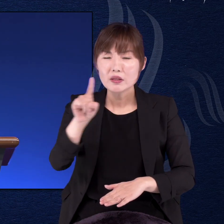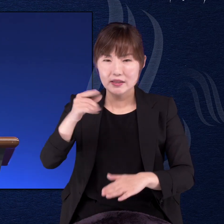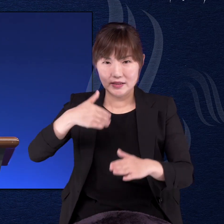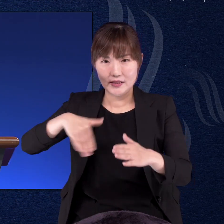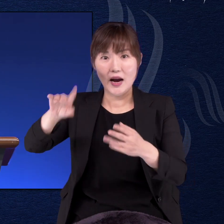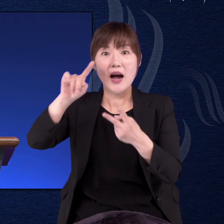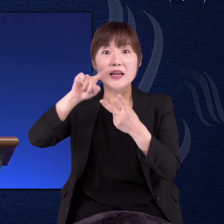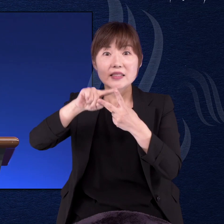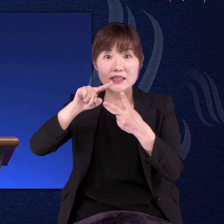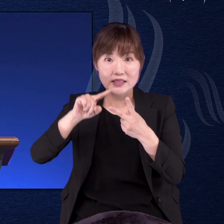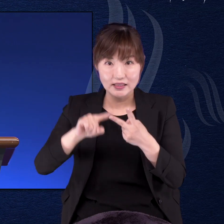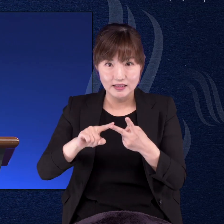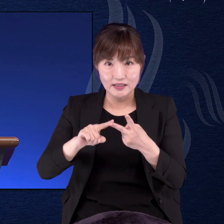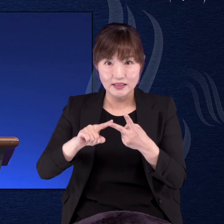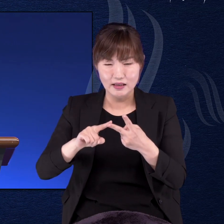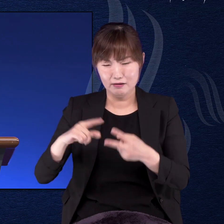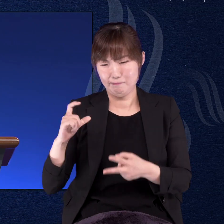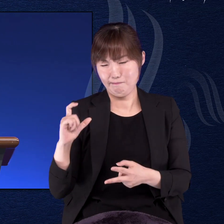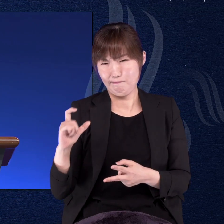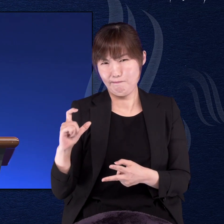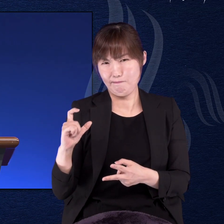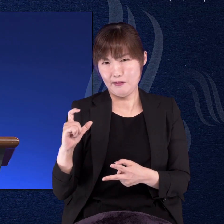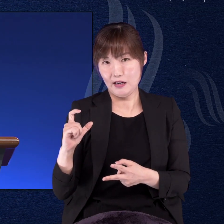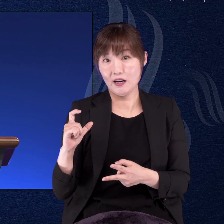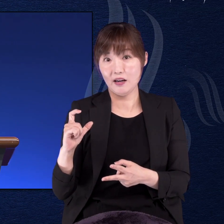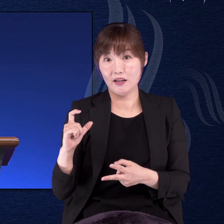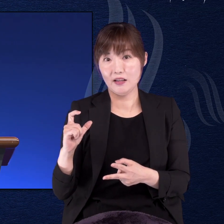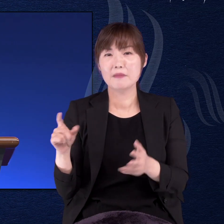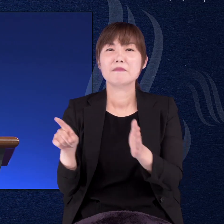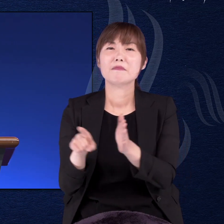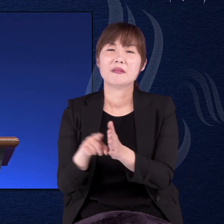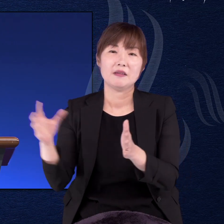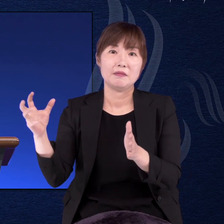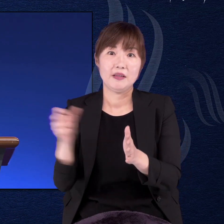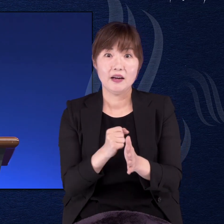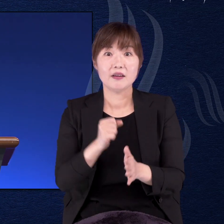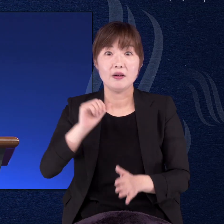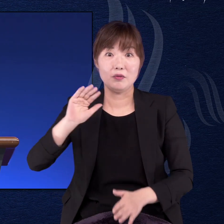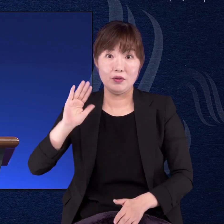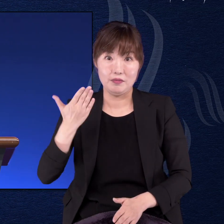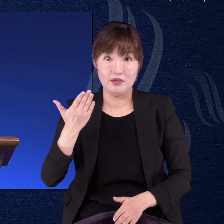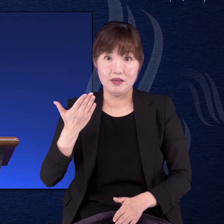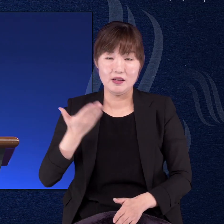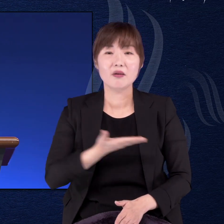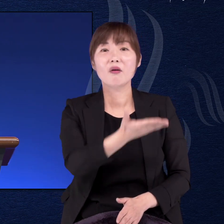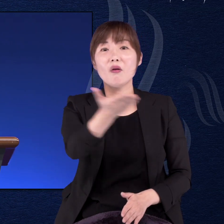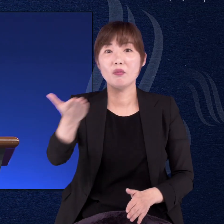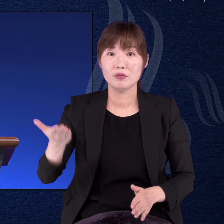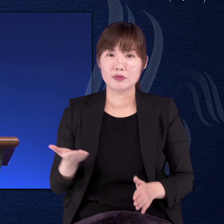단단한 자리를 가질 수 있다고 생각해요. 우리는 그 기도를 해야 합니다.